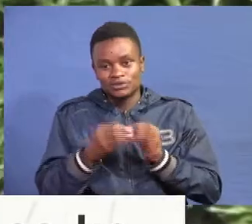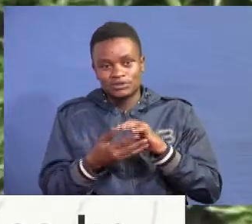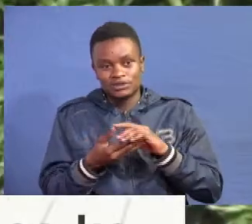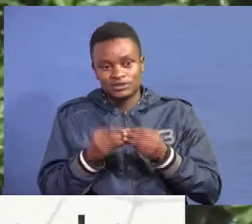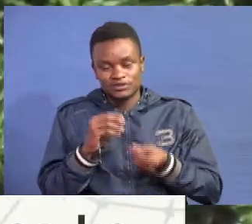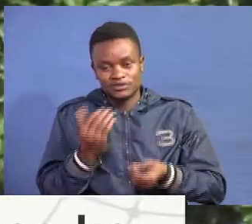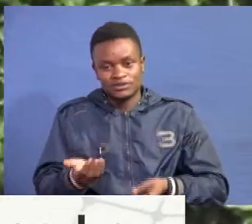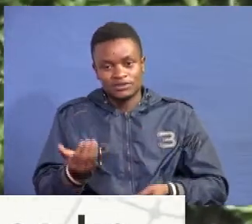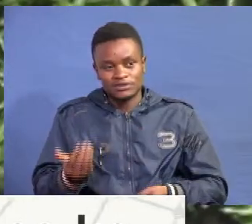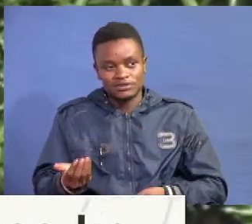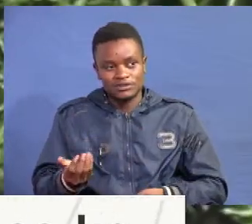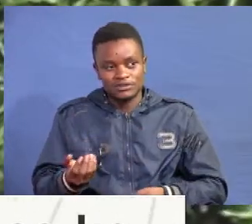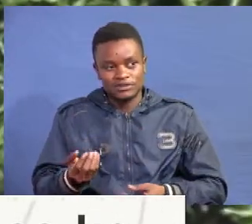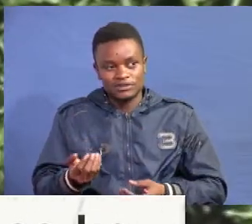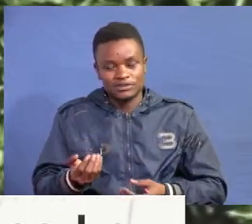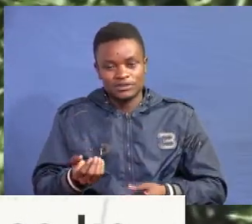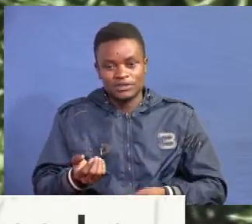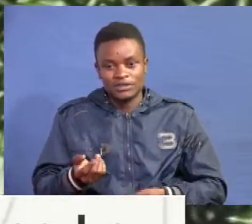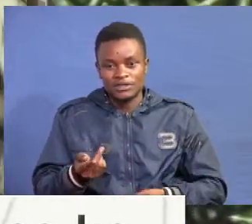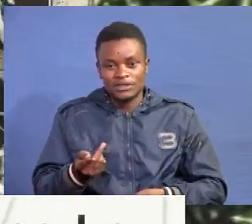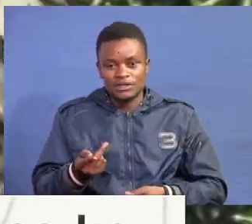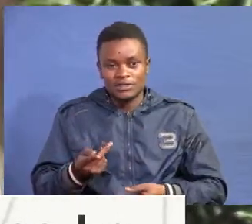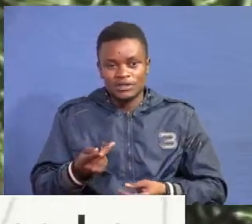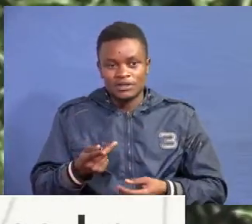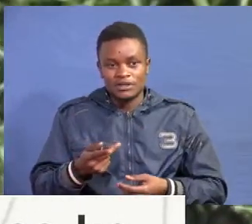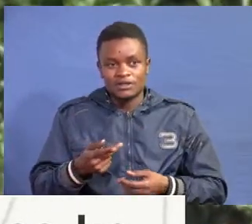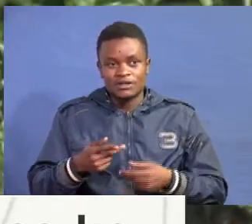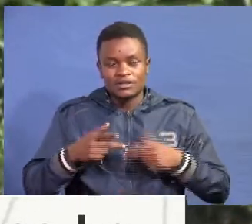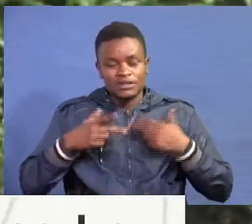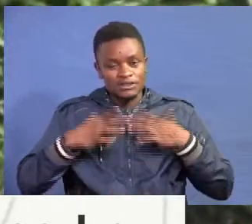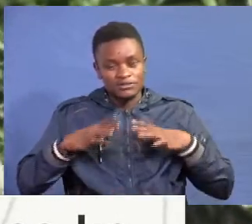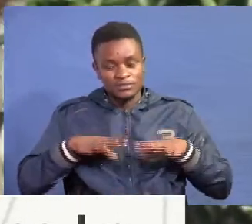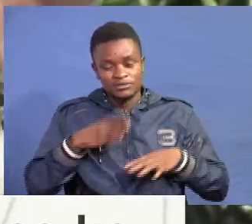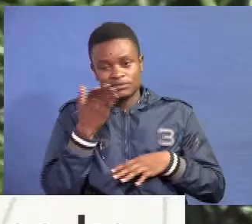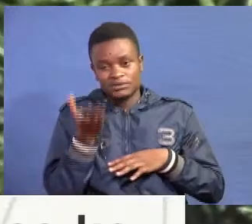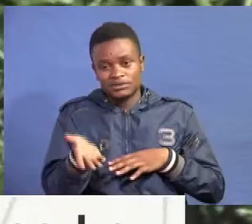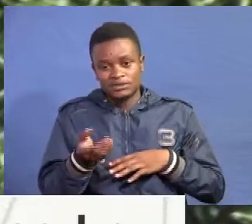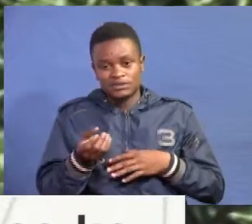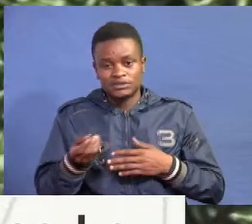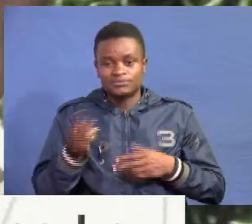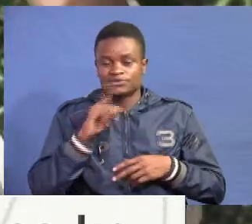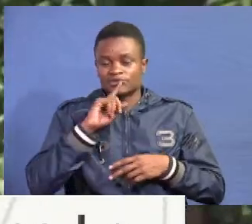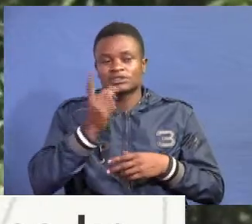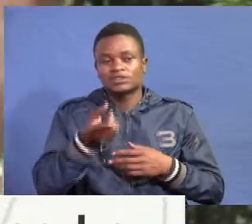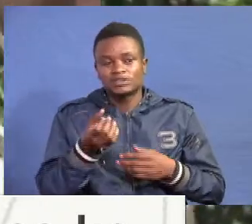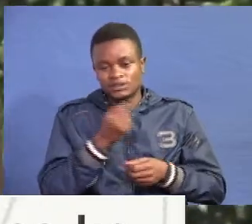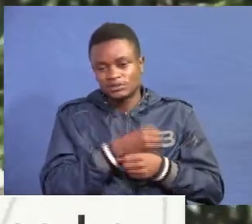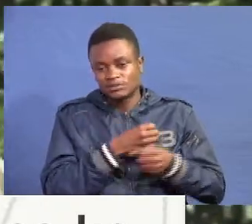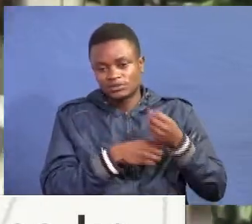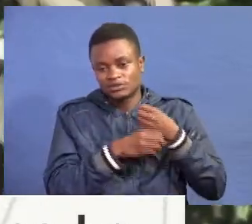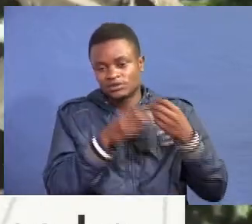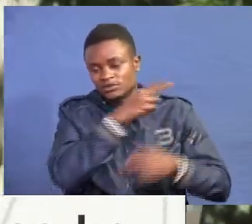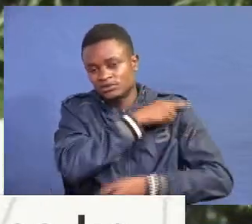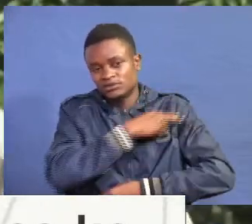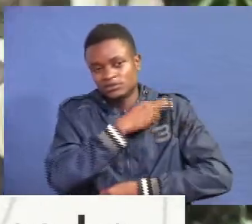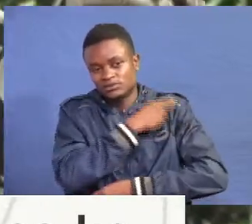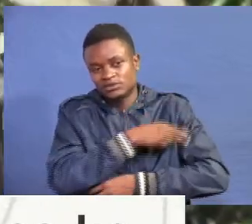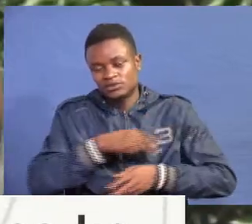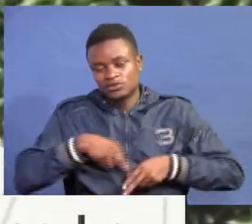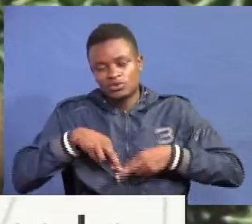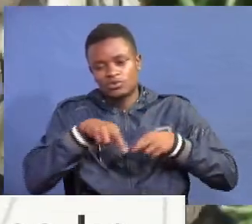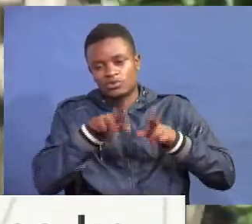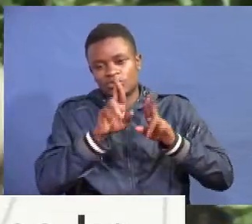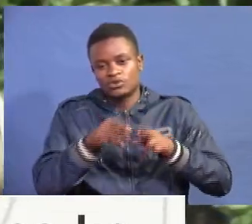Kwa sababu wale watu ambao wako pale wanasema tunajenga barabara, tunajenga hospitali, tunafanya nini, lakini kama